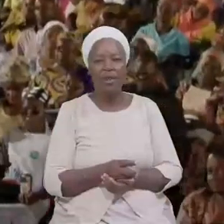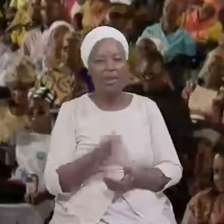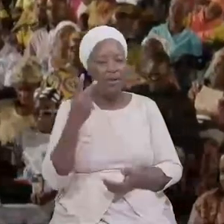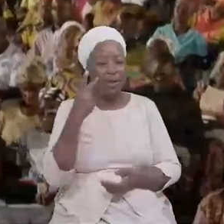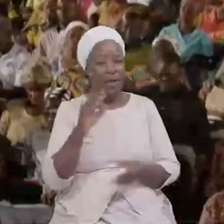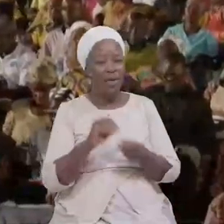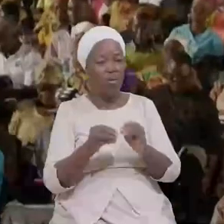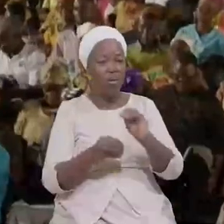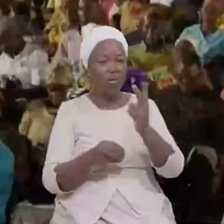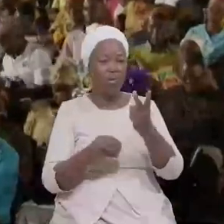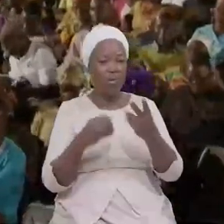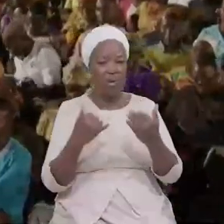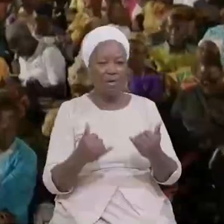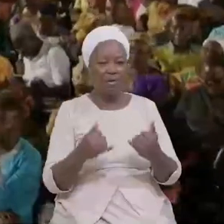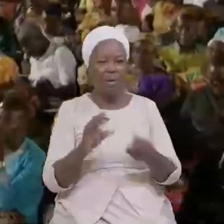Deuxième point maintenant.